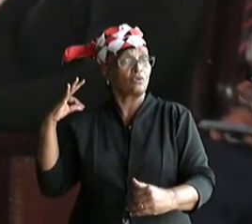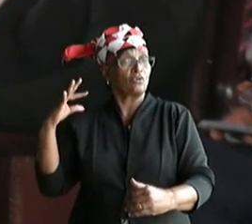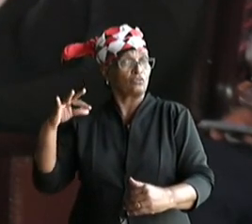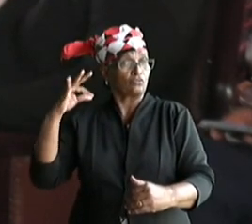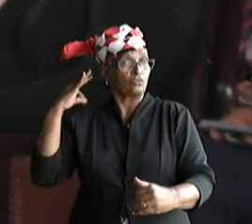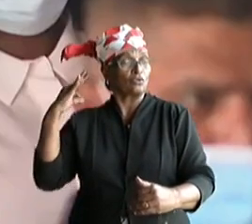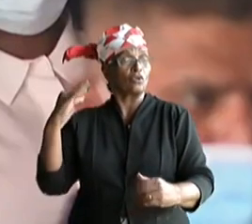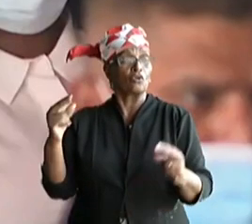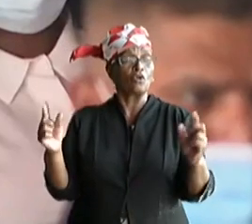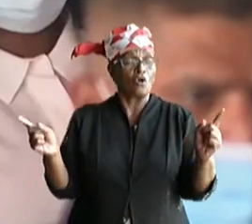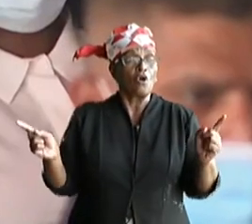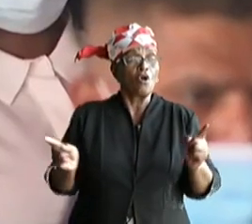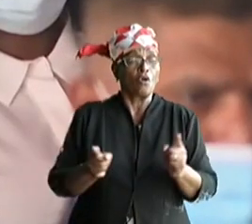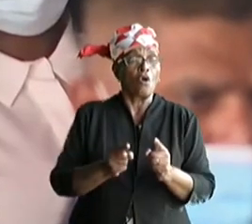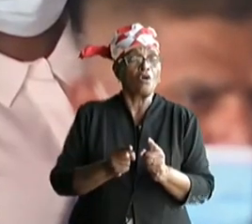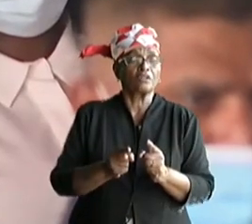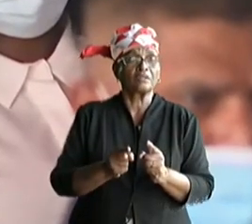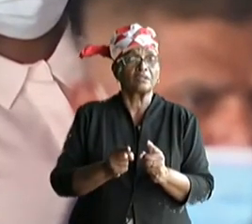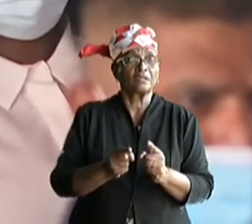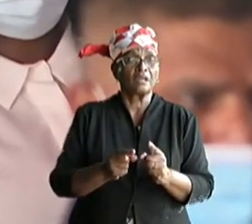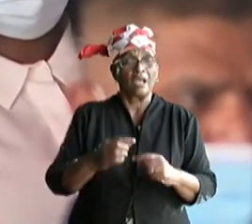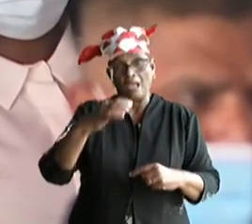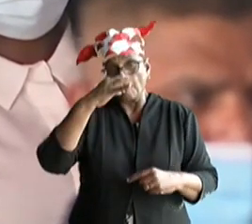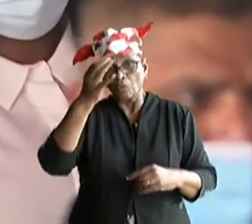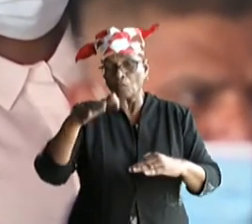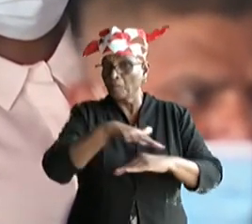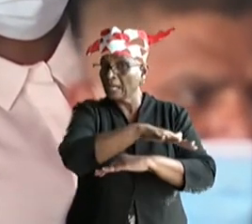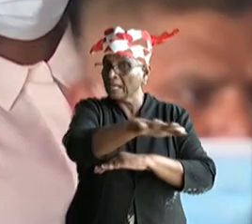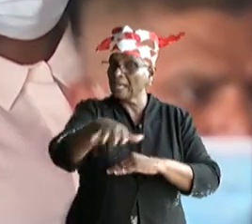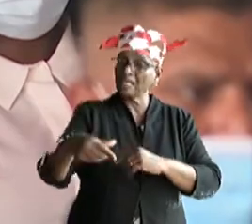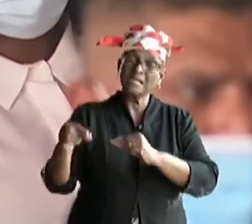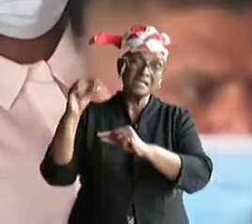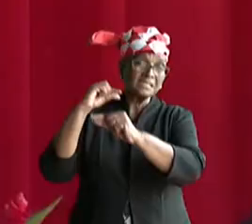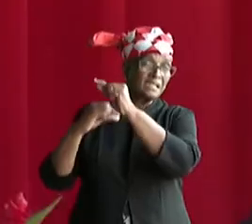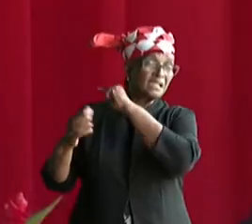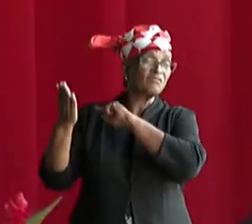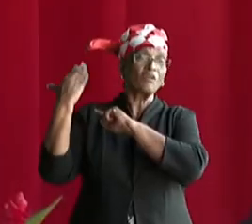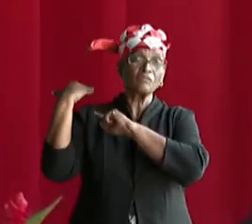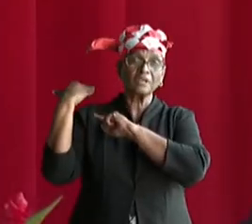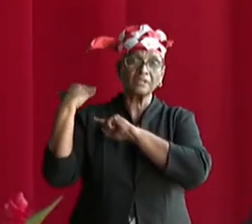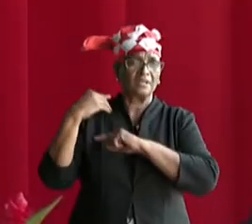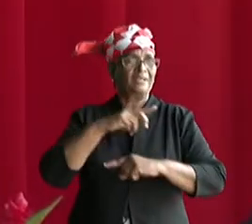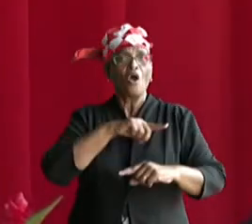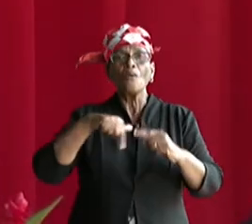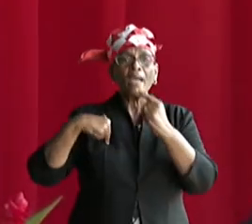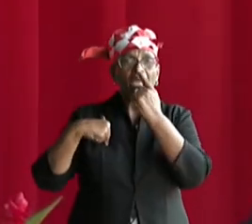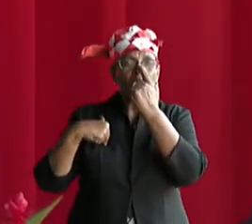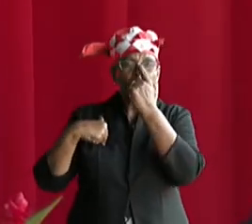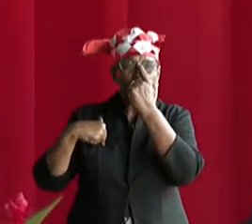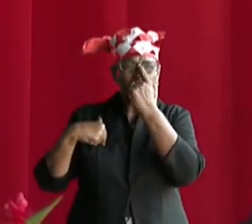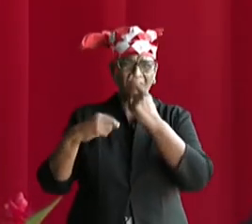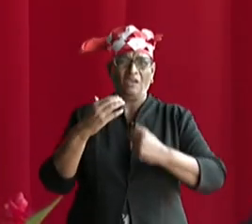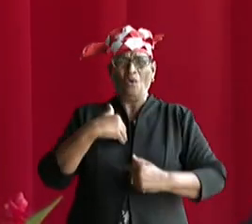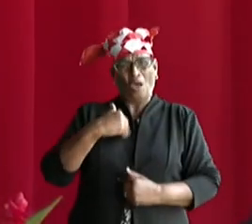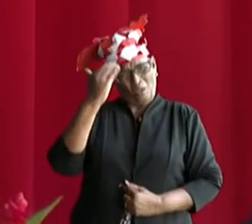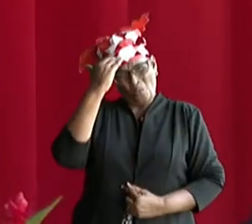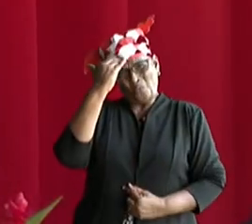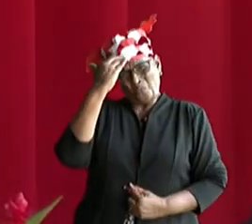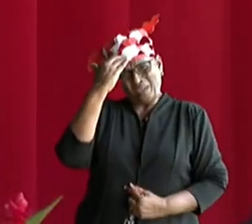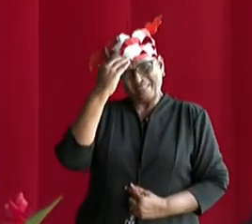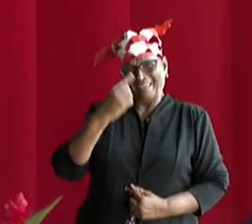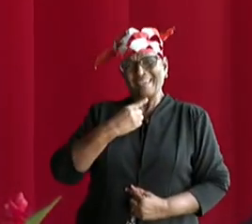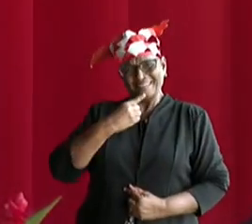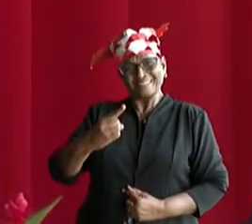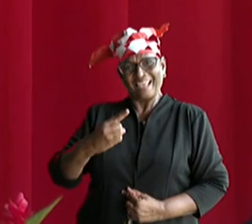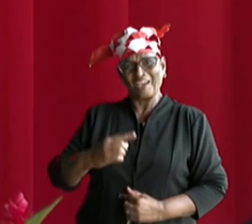maar bovenal bewogen en bloemrijke geschiedenis, meneer de voorzitter, ontkomen wij niet eraan te onderkennen dat er